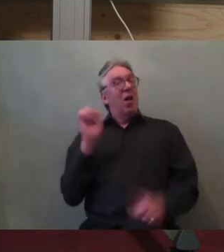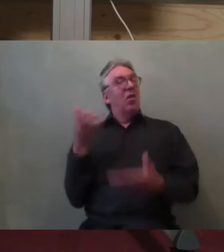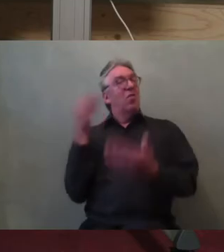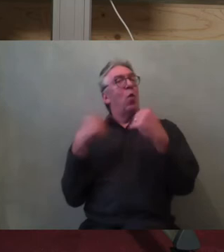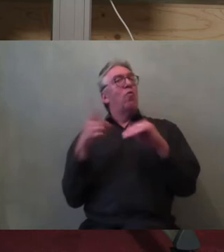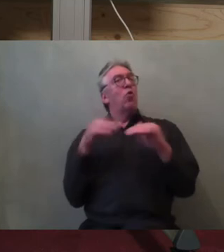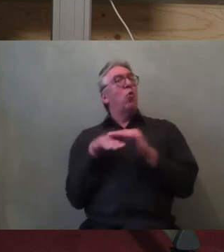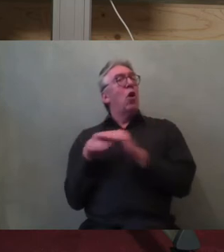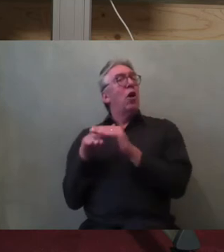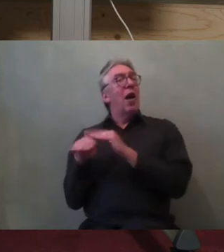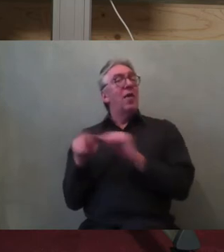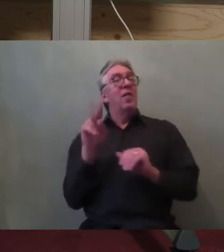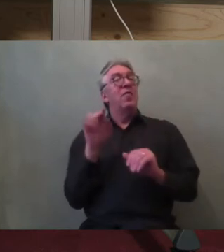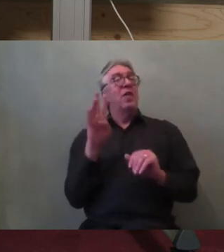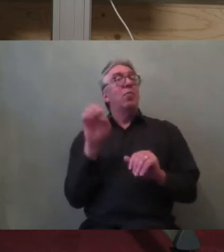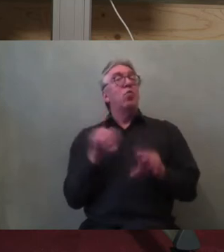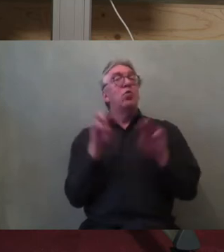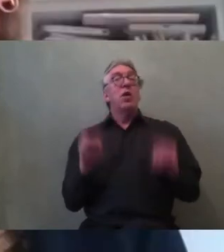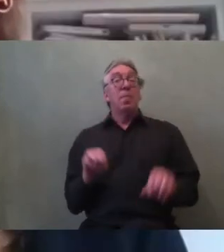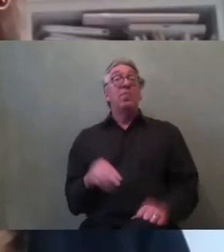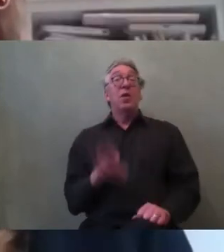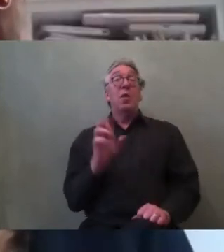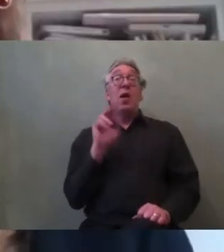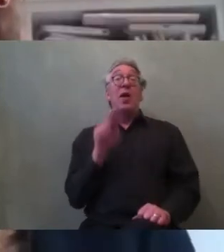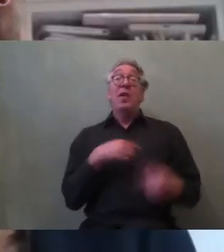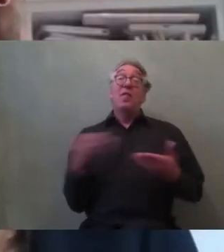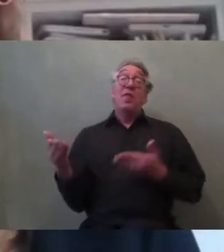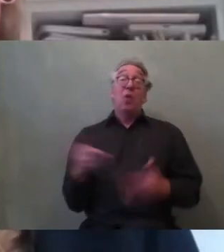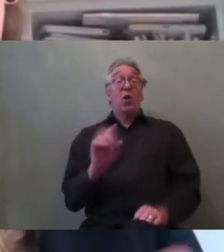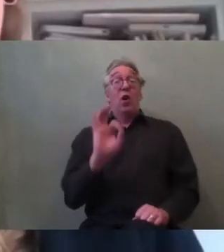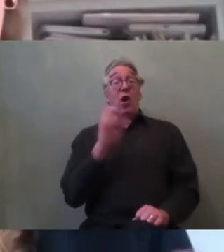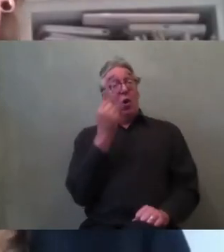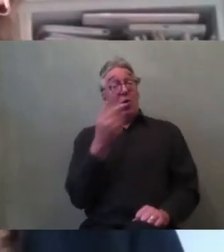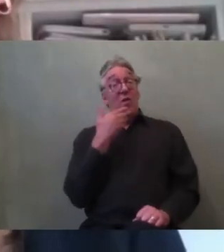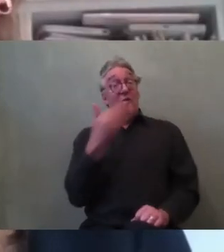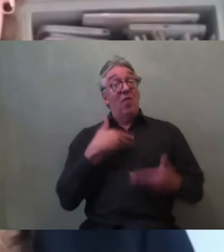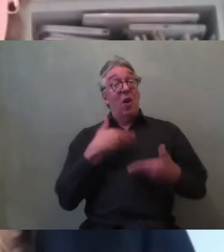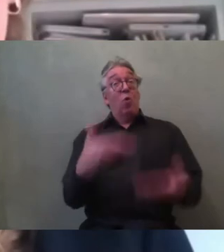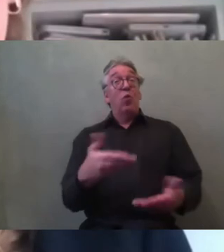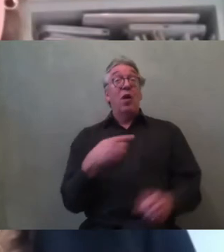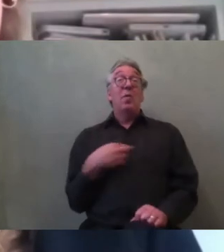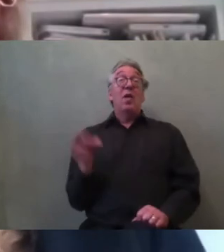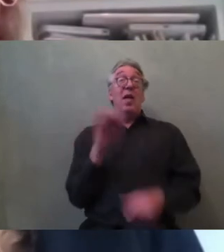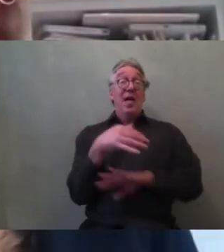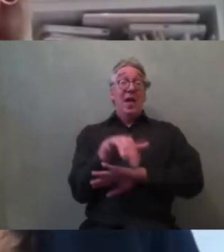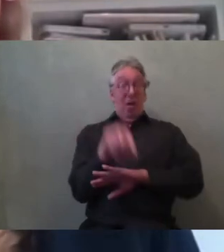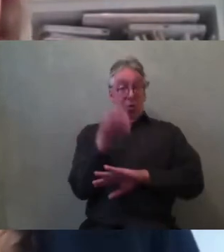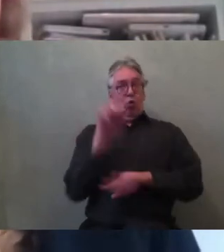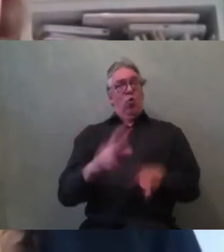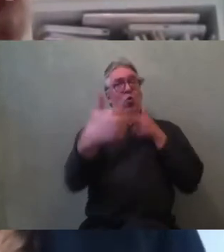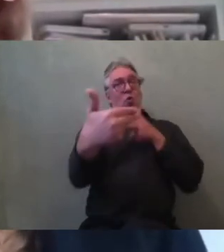Marleen. Ja, dankjewel. Bedankt voor de uitnodiging. Ik ben ontzettend blij dat we het nu op deze manier kunnen